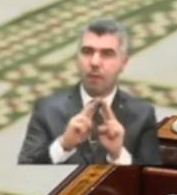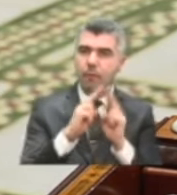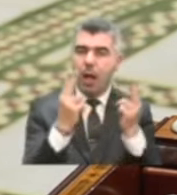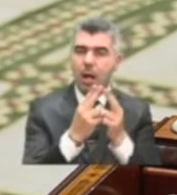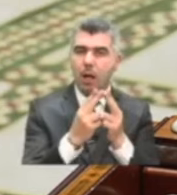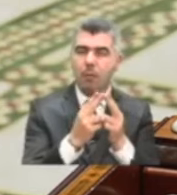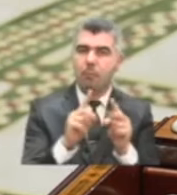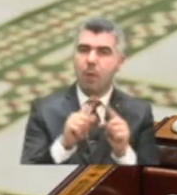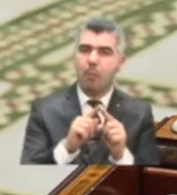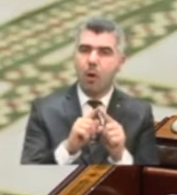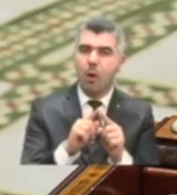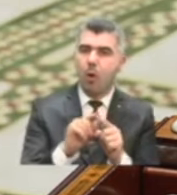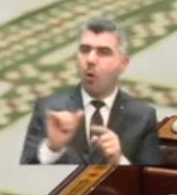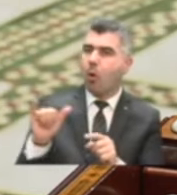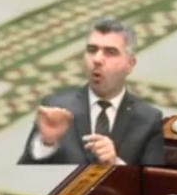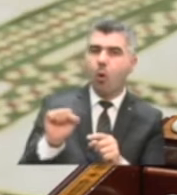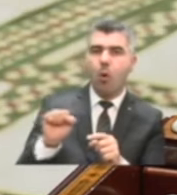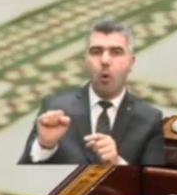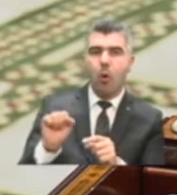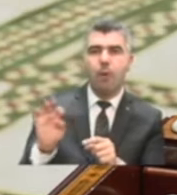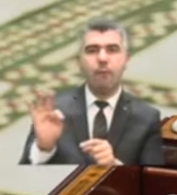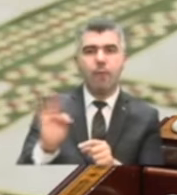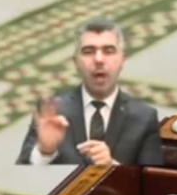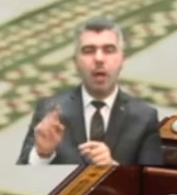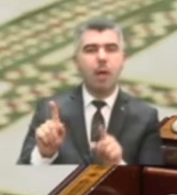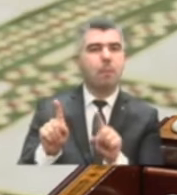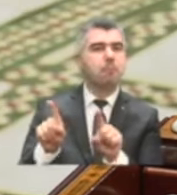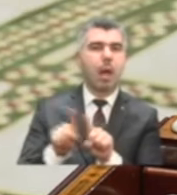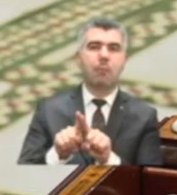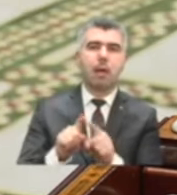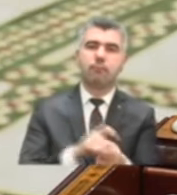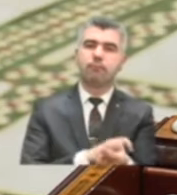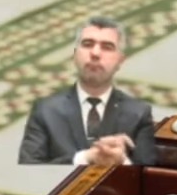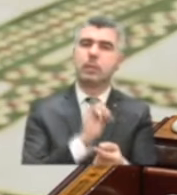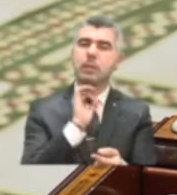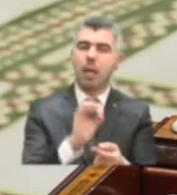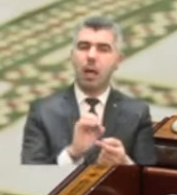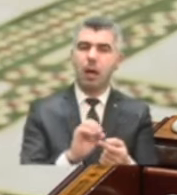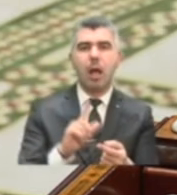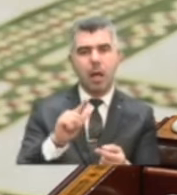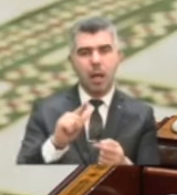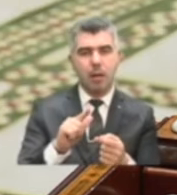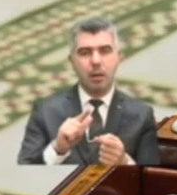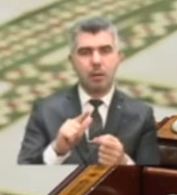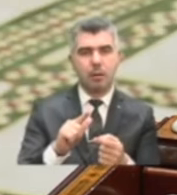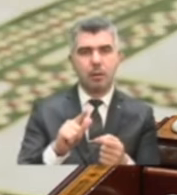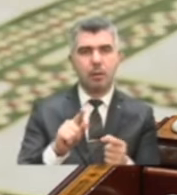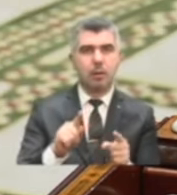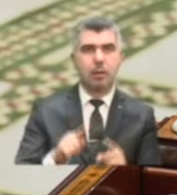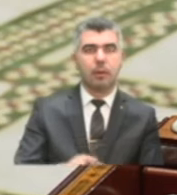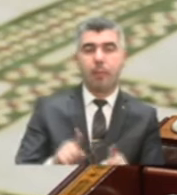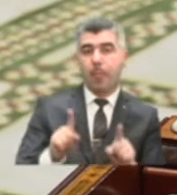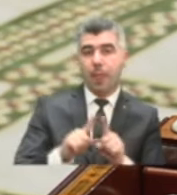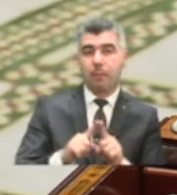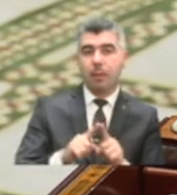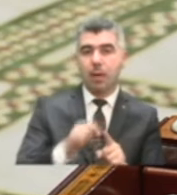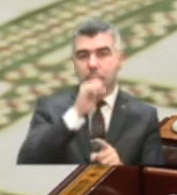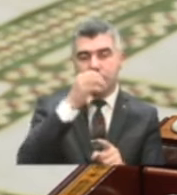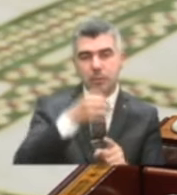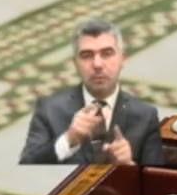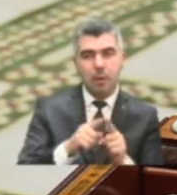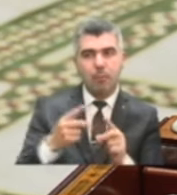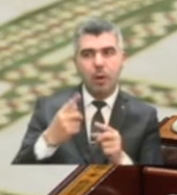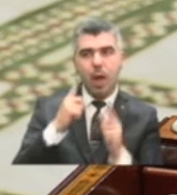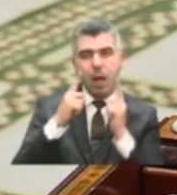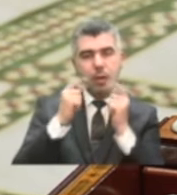علينا، وكلنا عندنا في الاسر ديالنا خوتنا وخواتاتنا اللي هما عايشين تما، وبالطبع بالطبع حنا تنبغيو نشوفوهم، هما تيبغيو